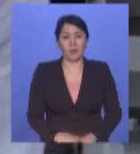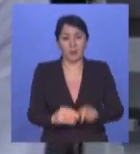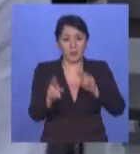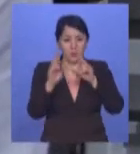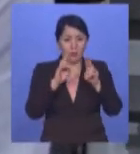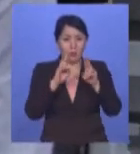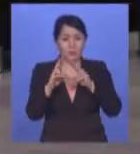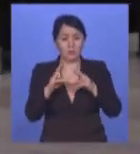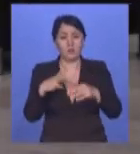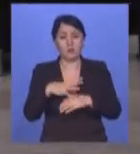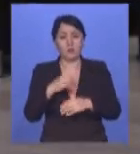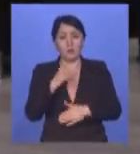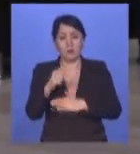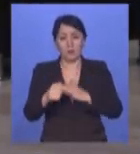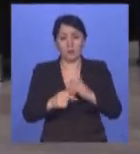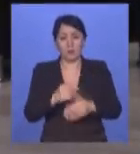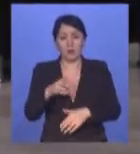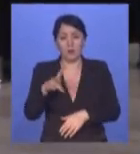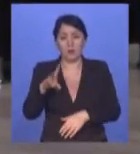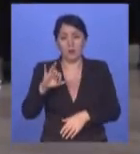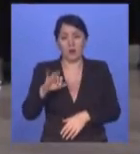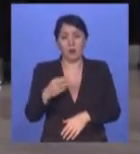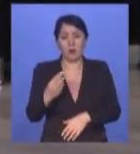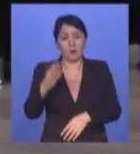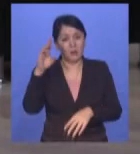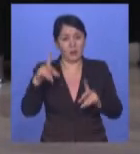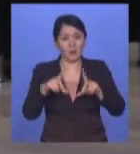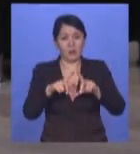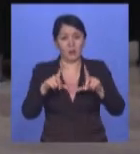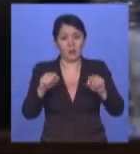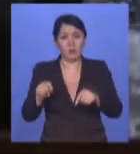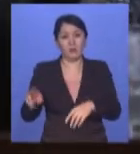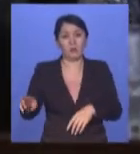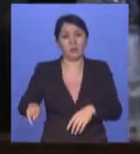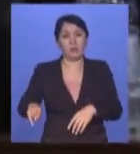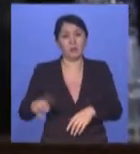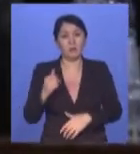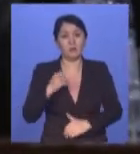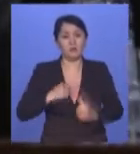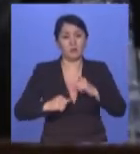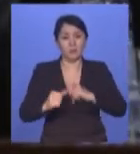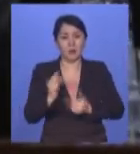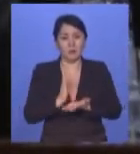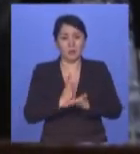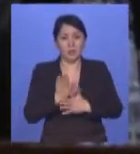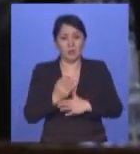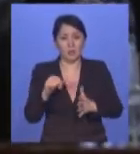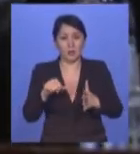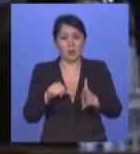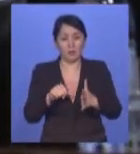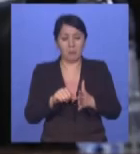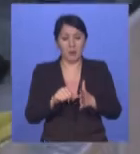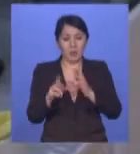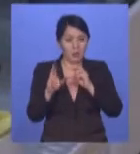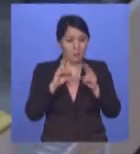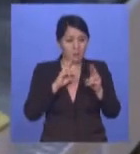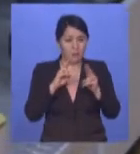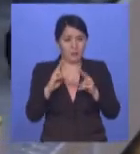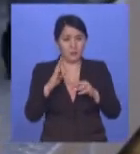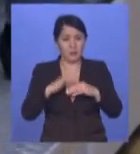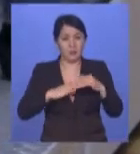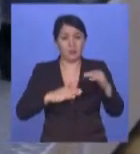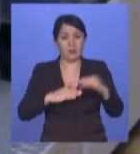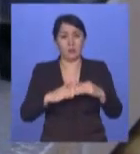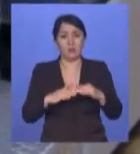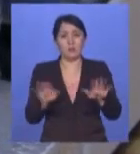Конференцияға Көкшетау қаласының Назарбаев зияткерлік мектебінің директоры мен педагогтары арнайы келді. Қатысушылар жиында педагогтардың кәсіби